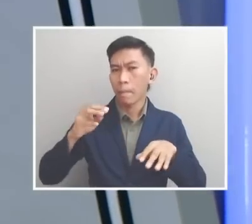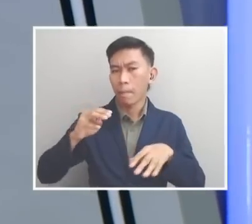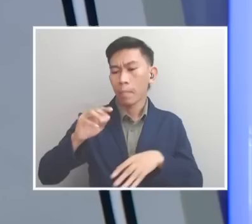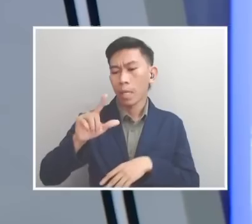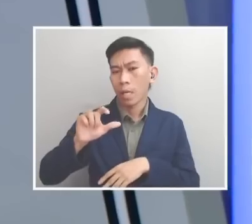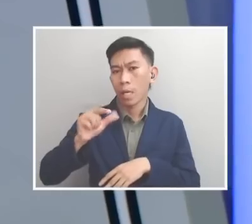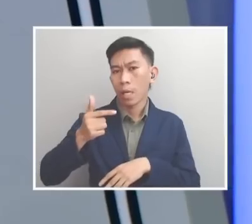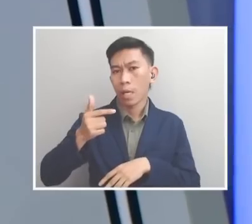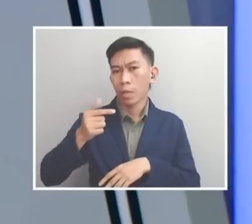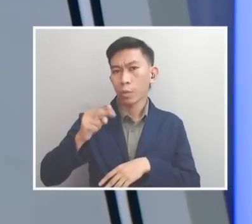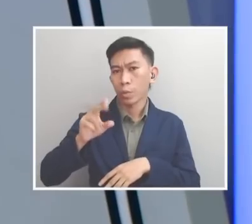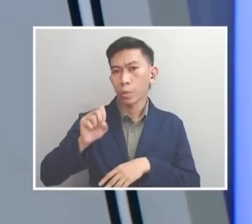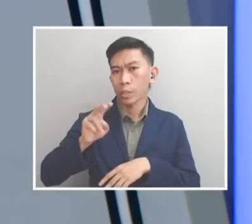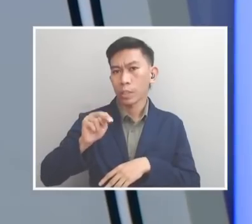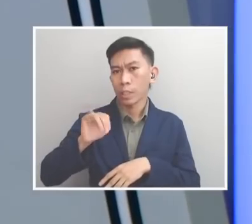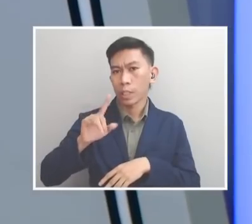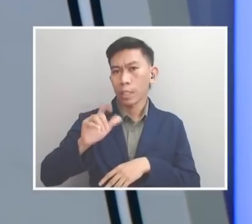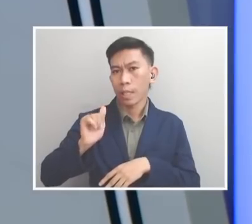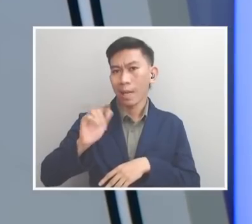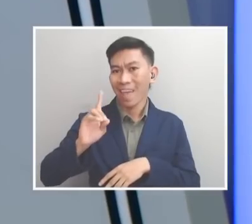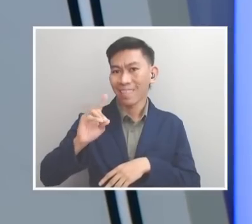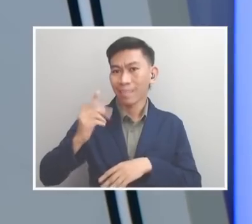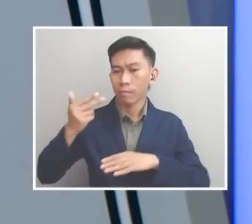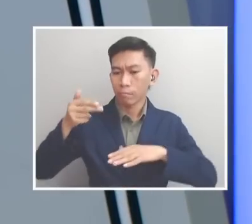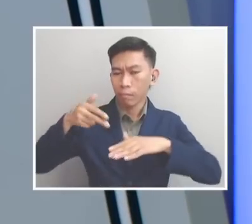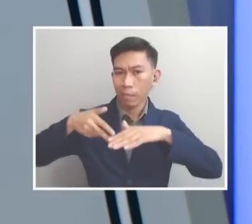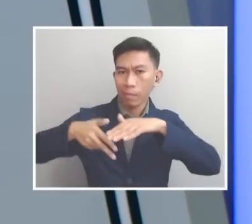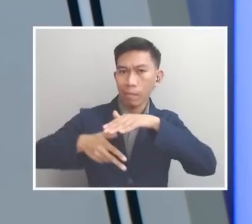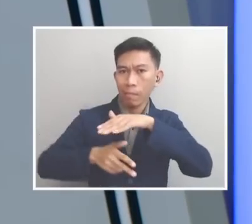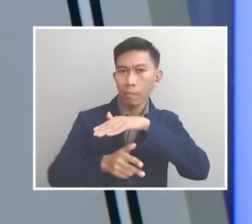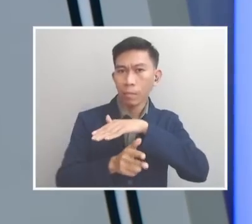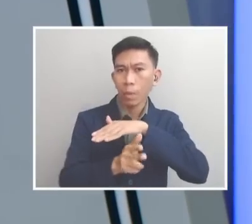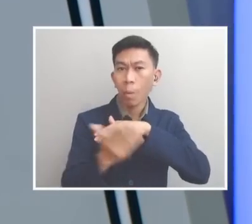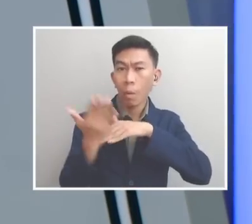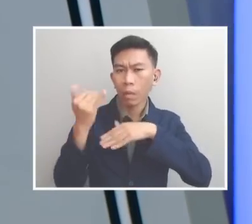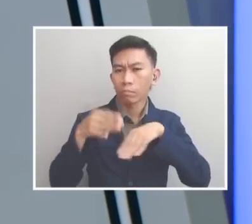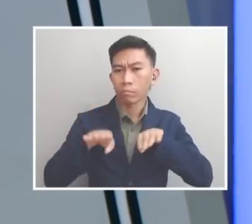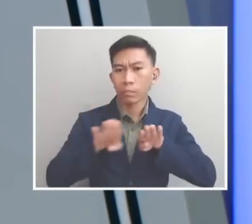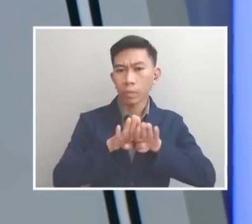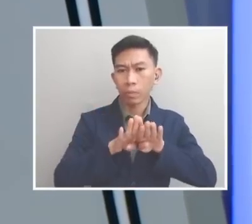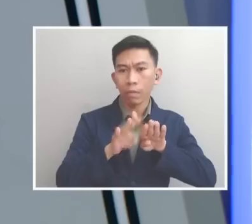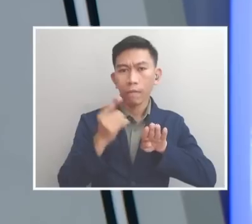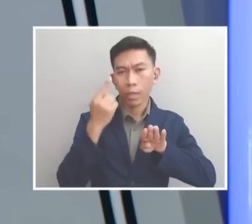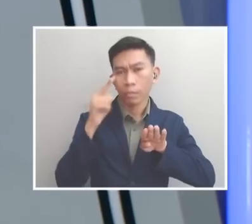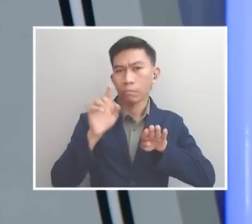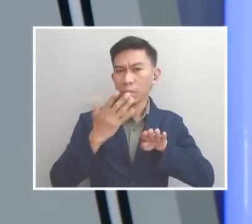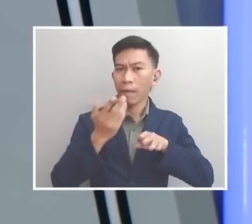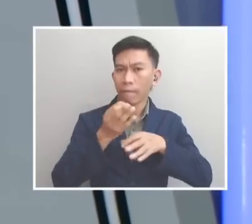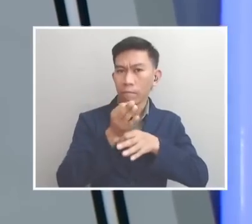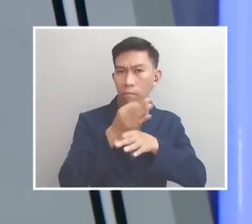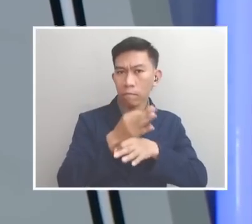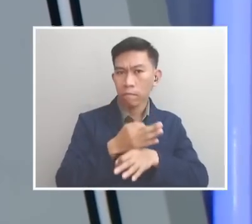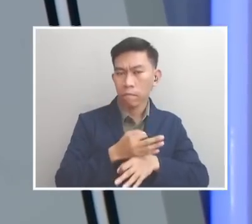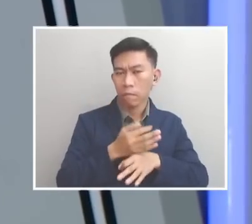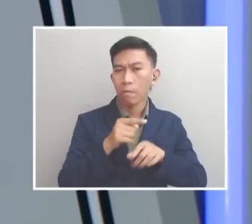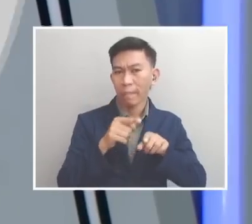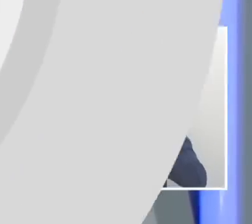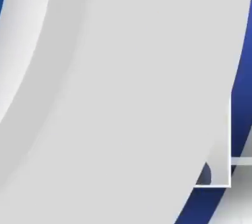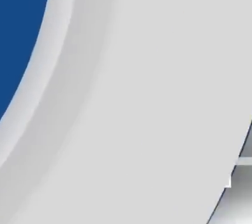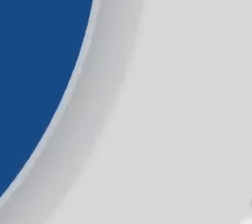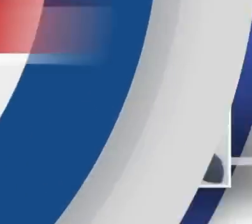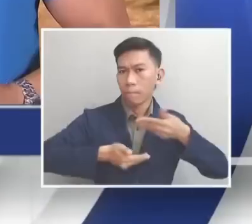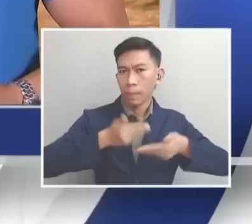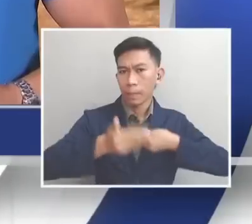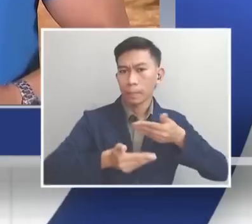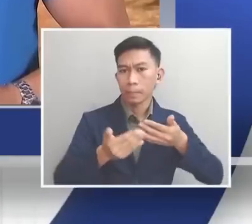kasing sinara ang underpass para po bigyan daan ang rehabilitasyon. Live mula sa Maynila,